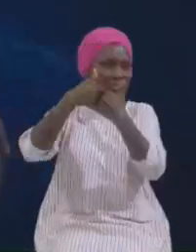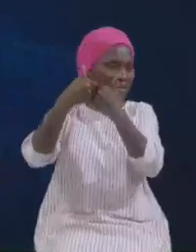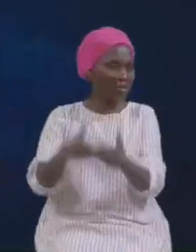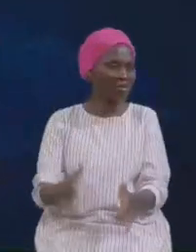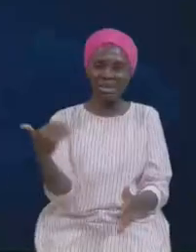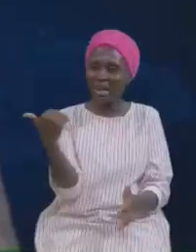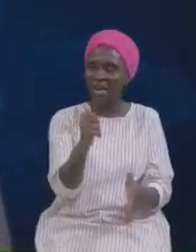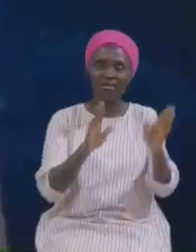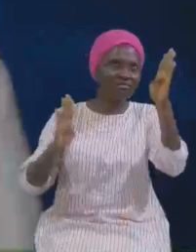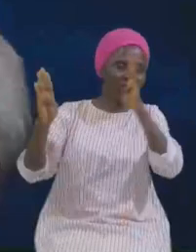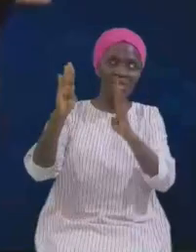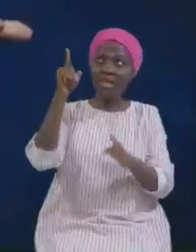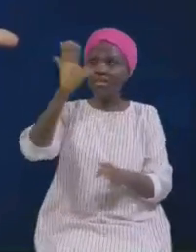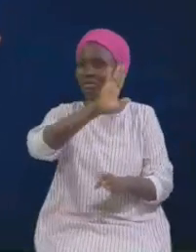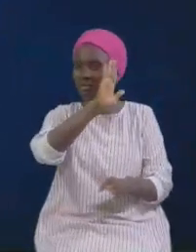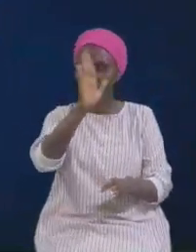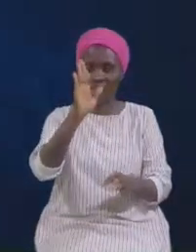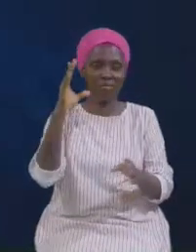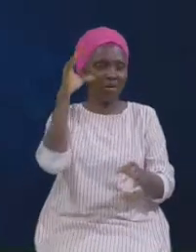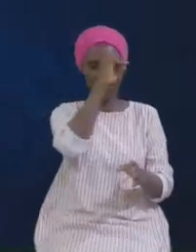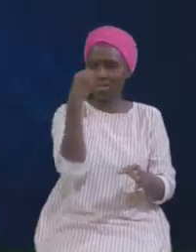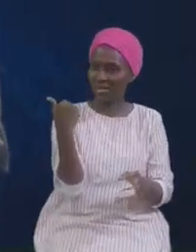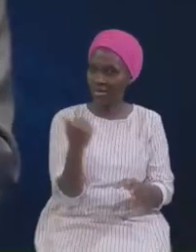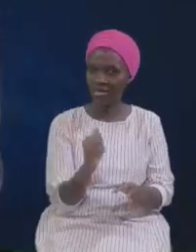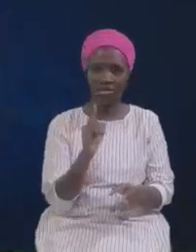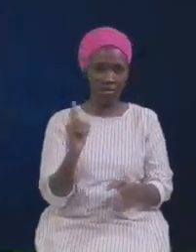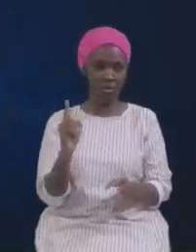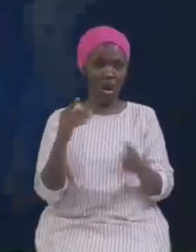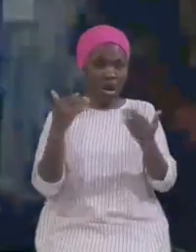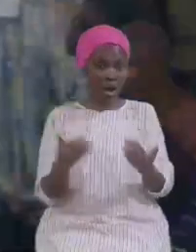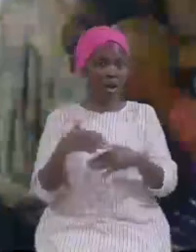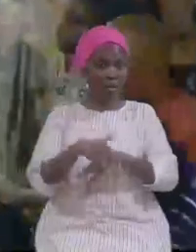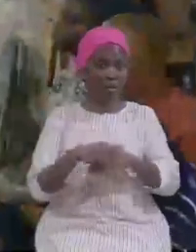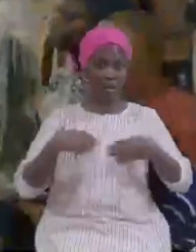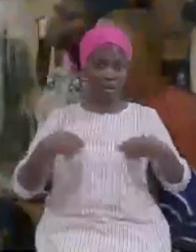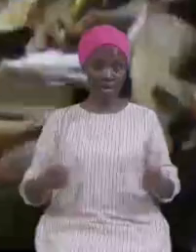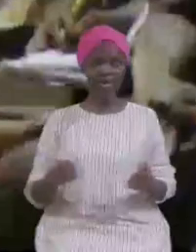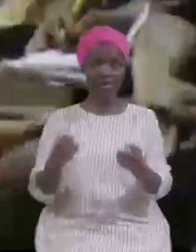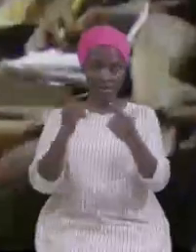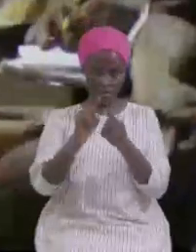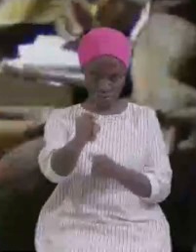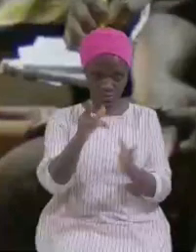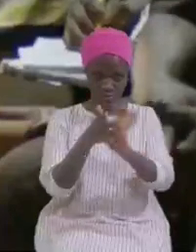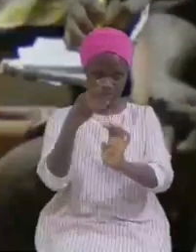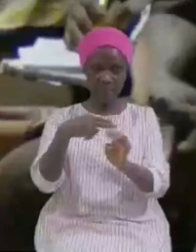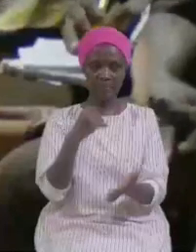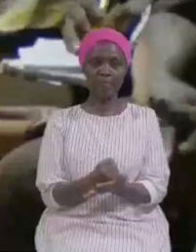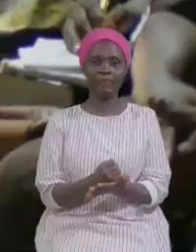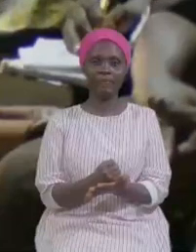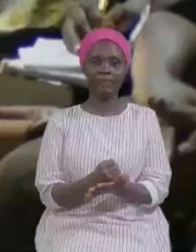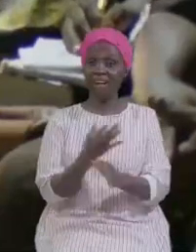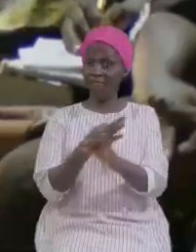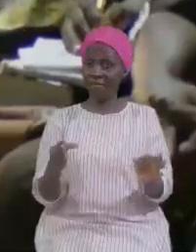bataille. Il n'a jamais raté personne. Et ce soir, la guérison te parvient.